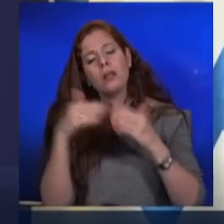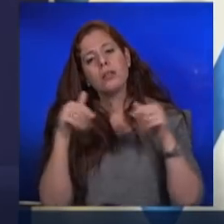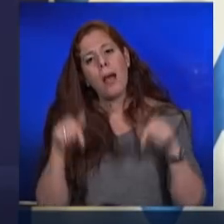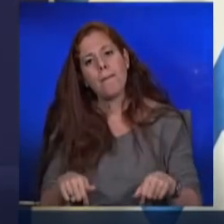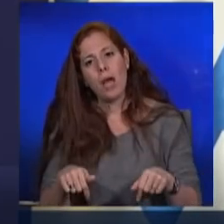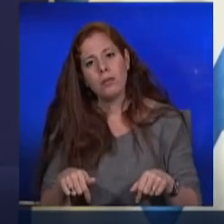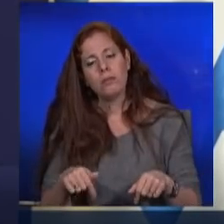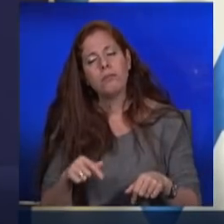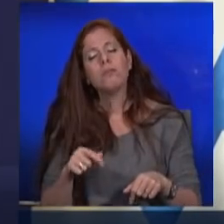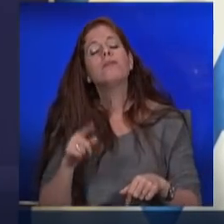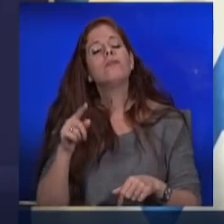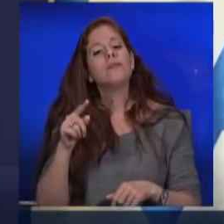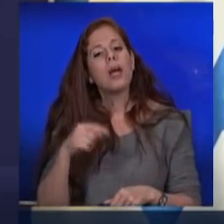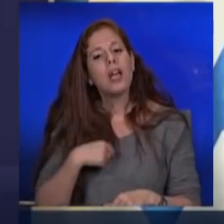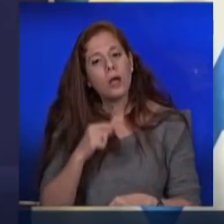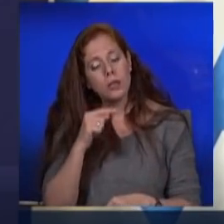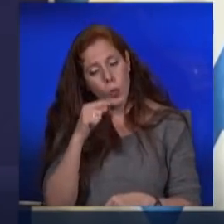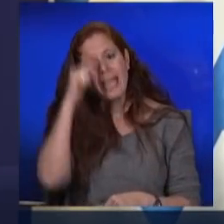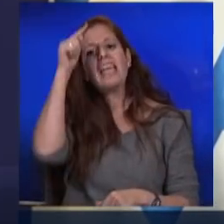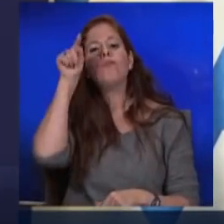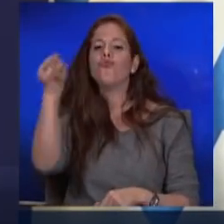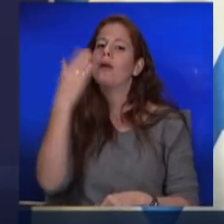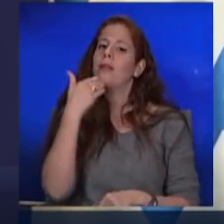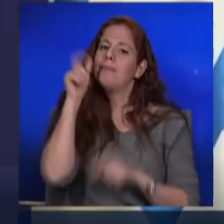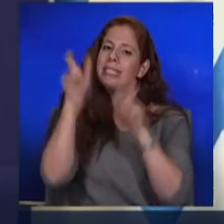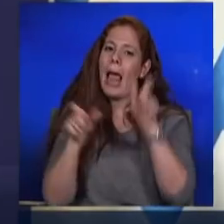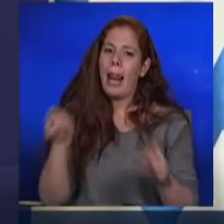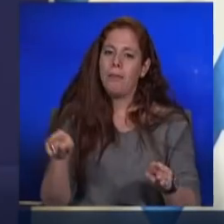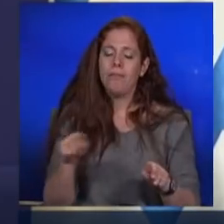גאים שאתם ישראלים. הצעד הרביעי,